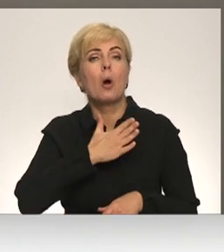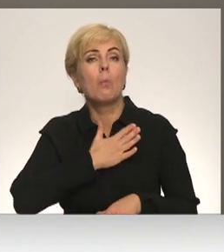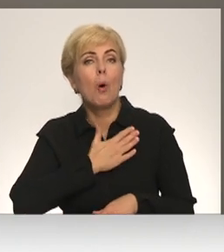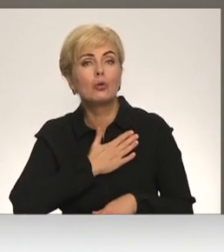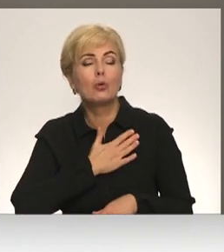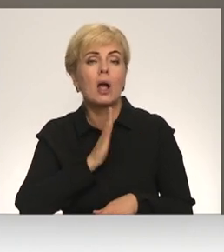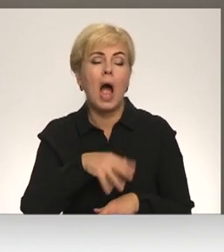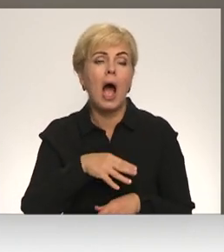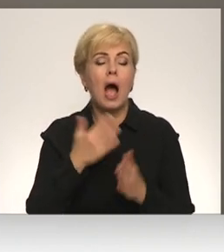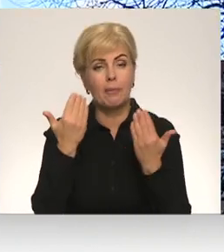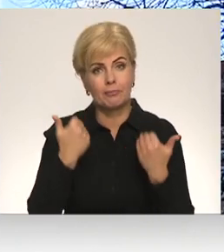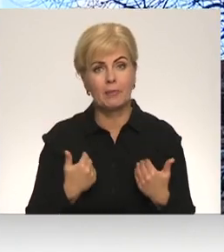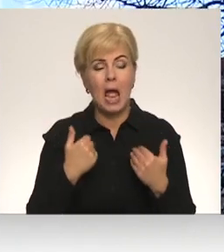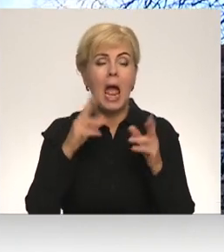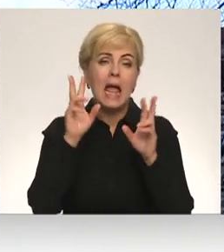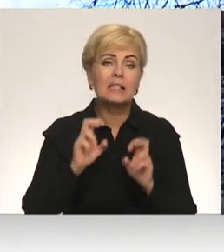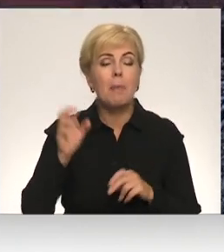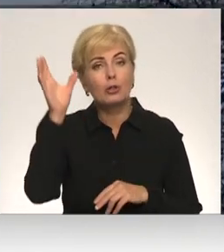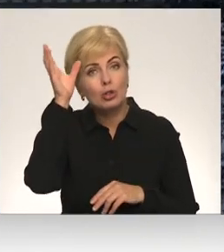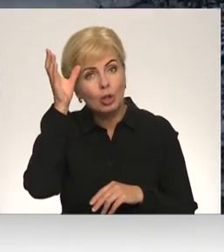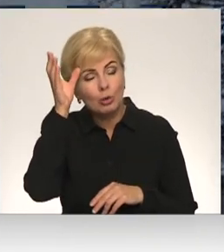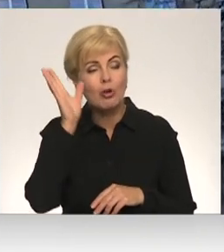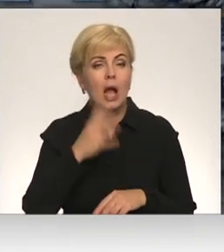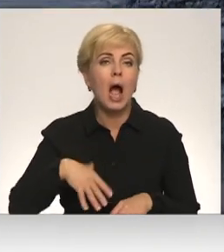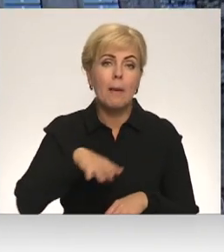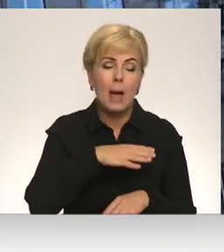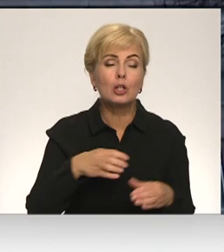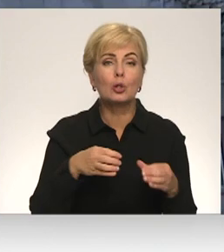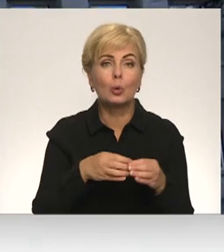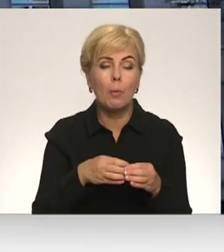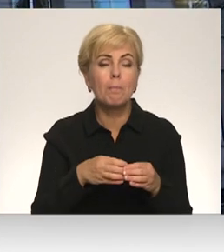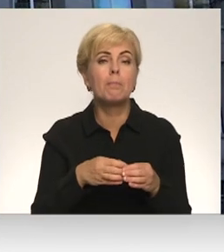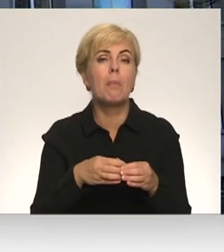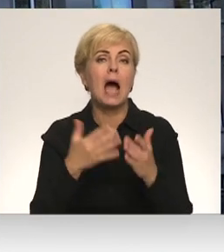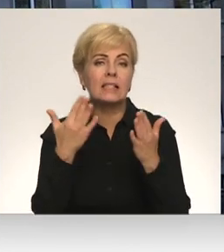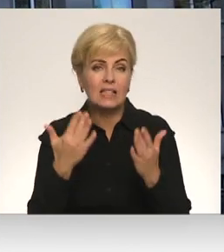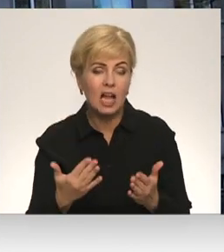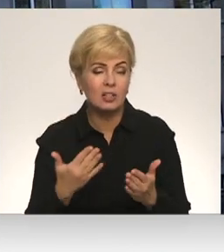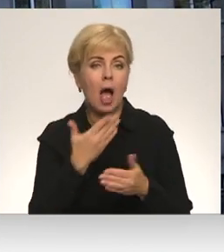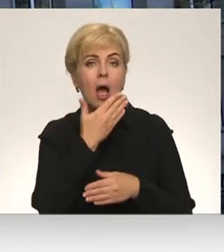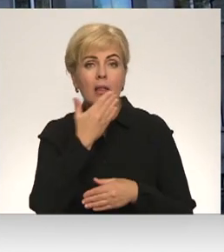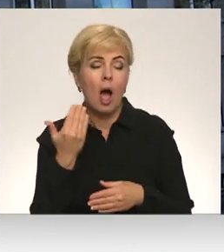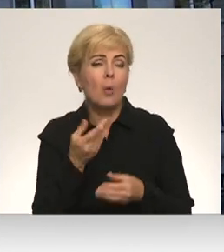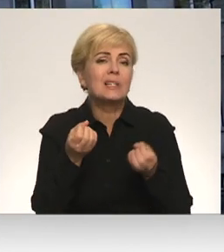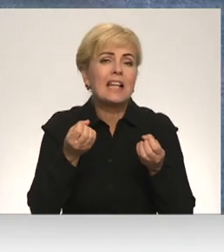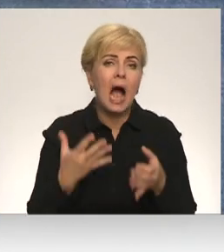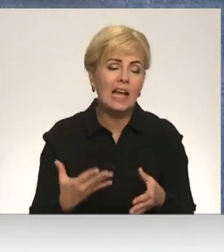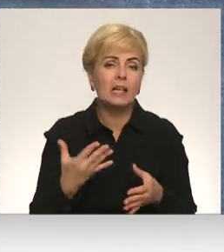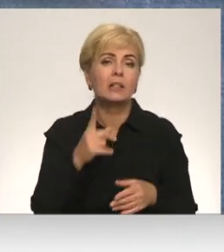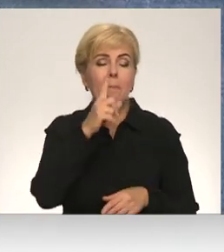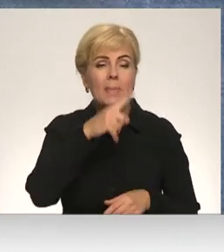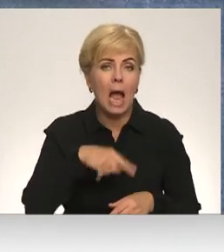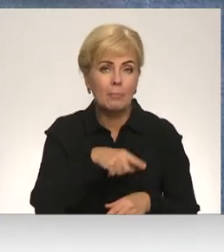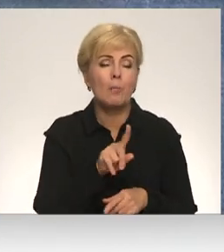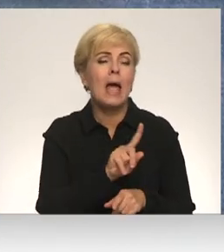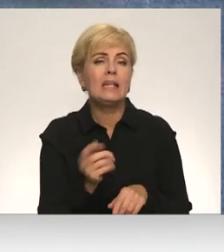kā ekspertu zināšanām. Un kāpēc arī mēs kā grupa secinājām, ka nav šis skaidrais pieprasījums,